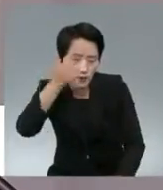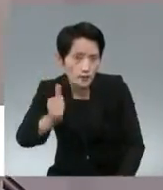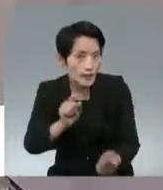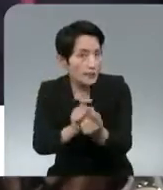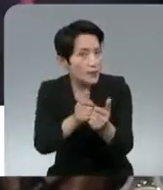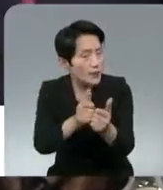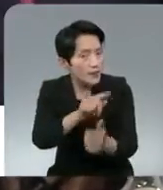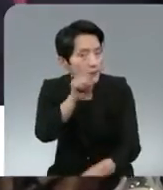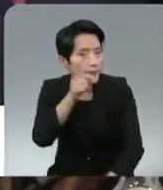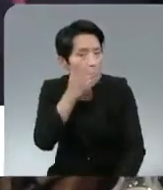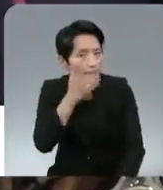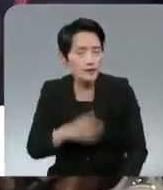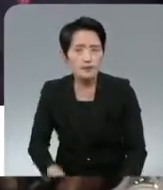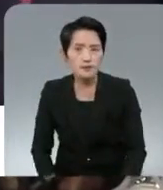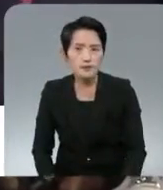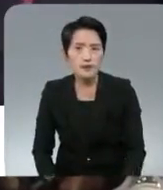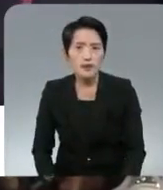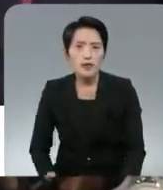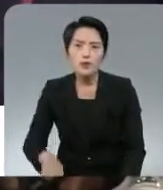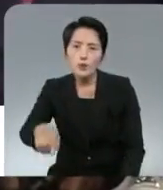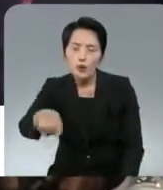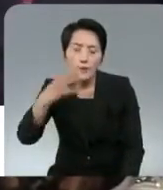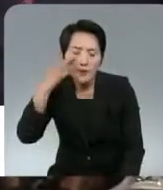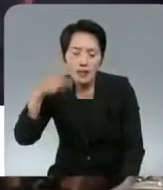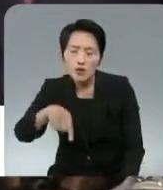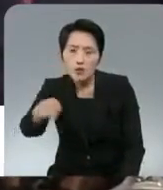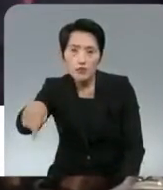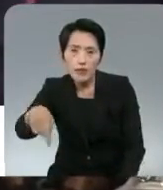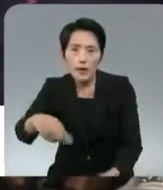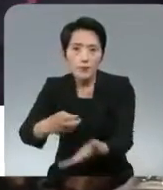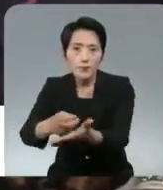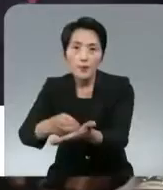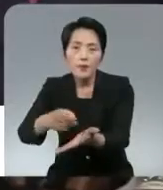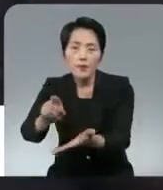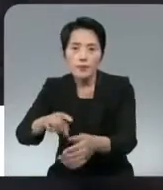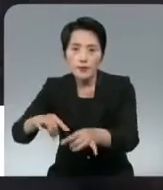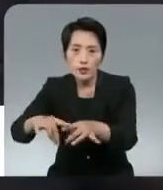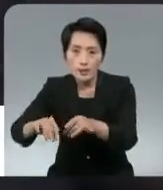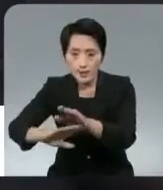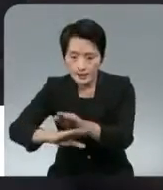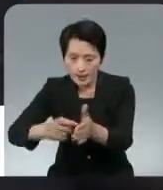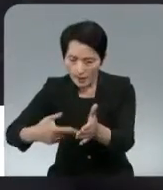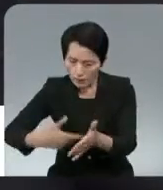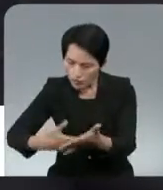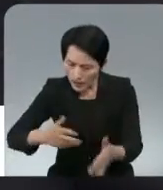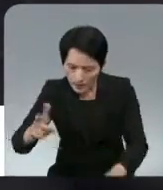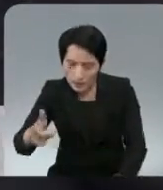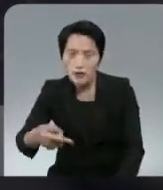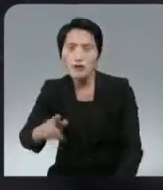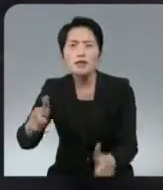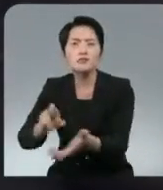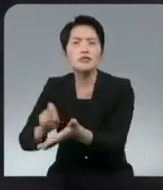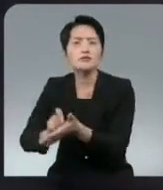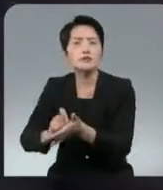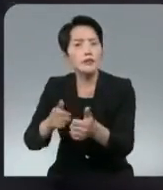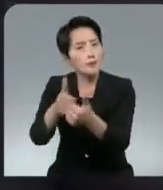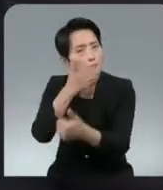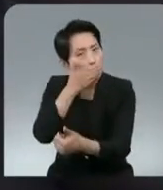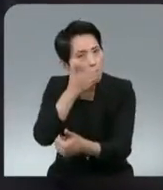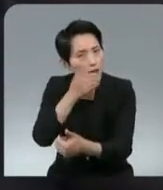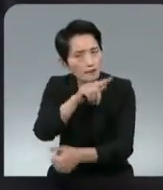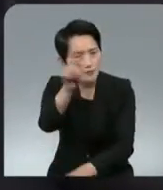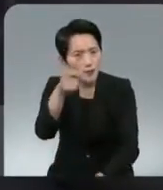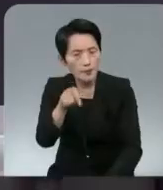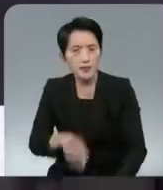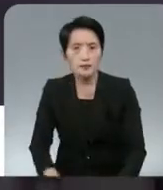ernährungs- und Energiesicherheit sowie Gesundheit sprechen auch ein Treffen mit koreanischen Unternehmen in Indonesien sowie die